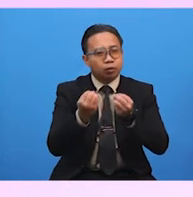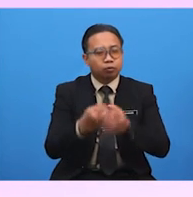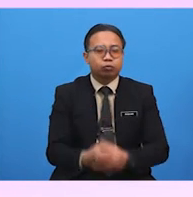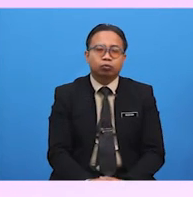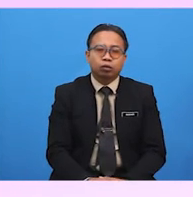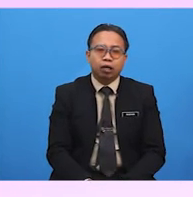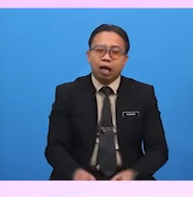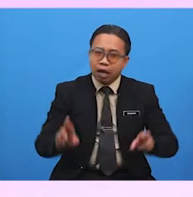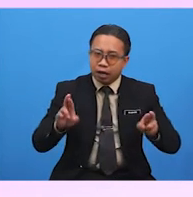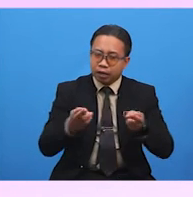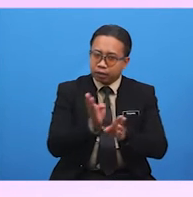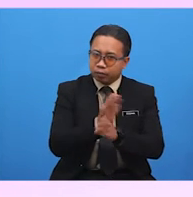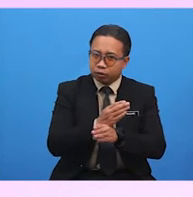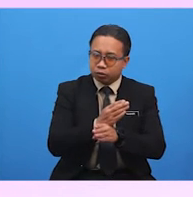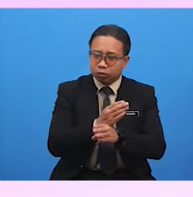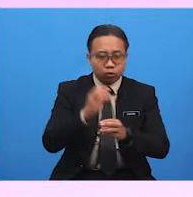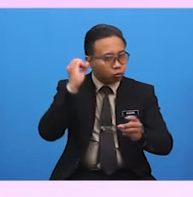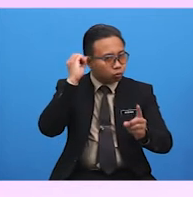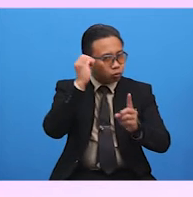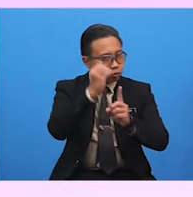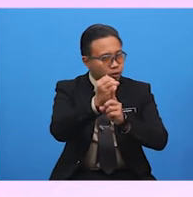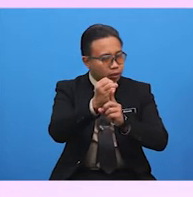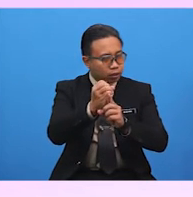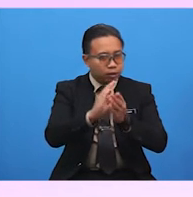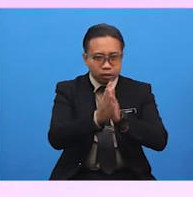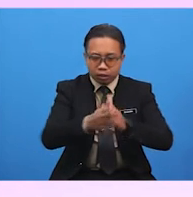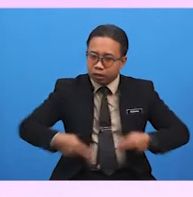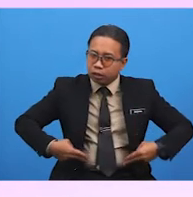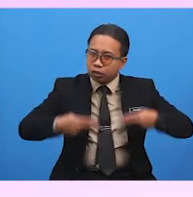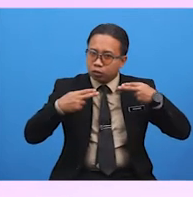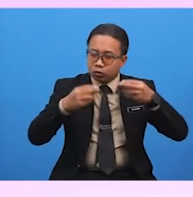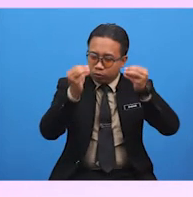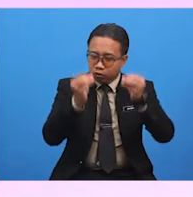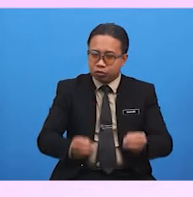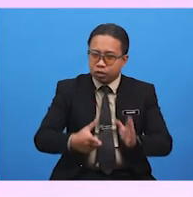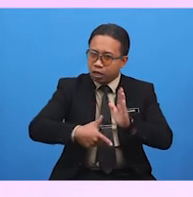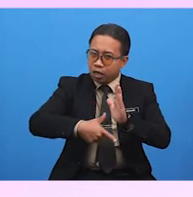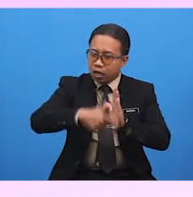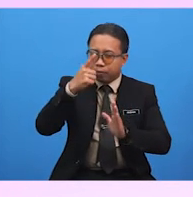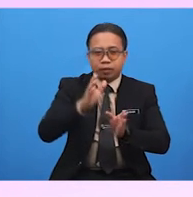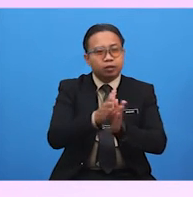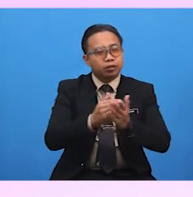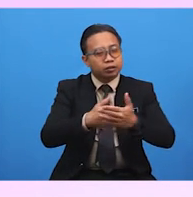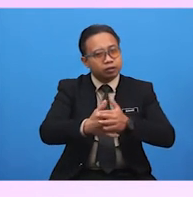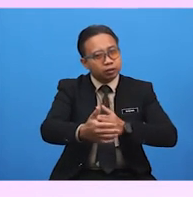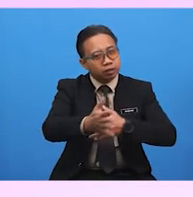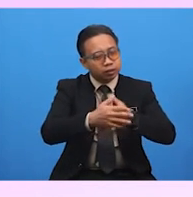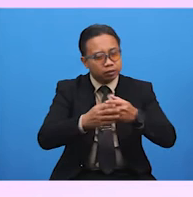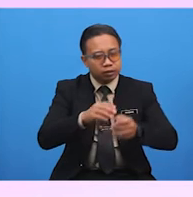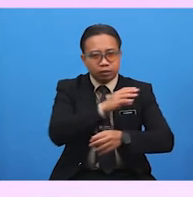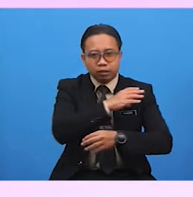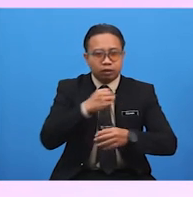Reka bentuk ini bertujuan menjadikan kehidupan manusia lebih selesa, mudah dan